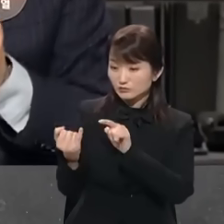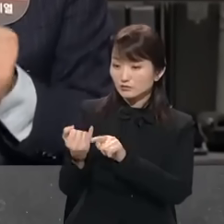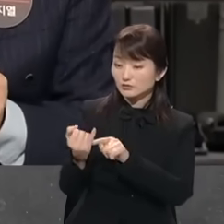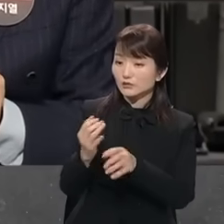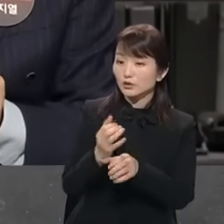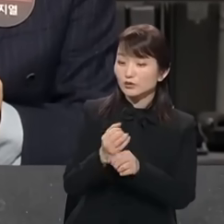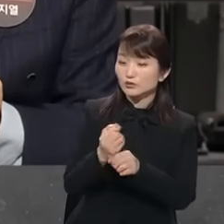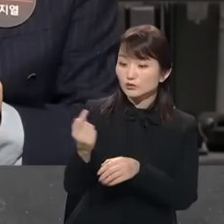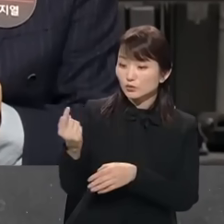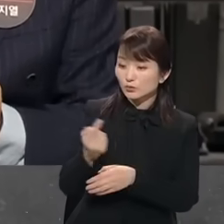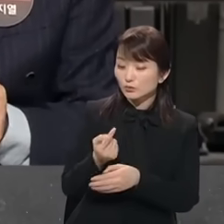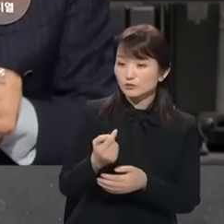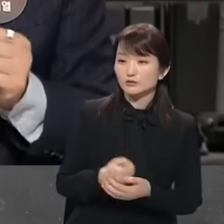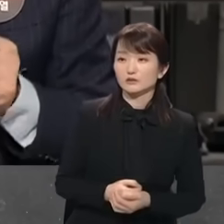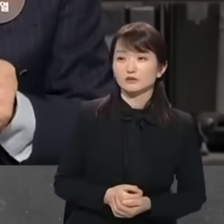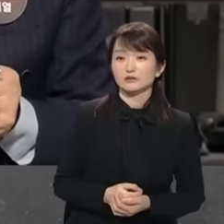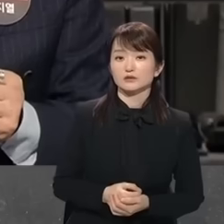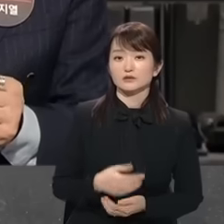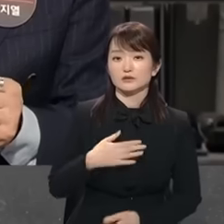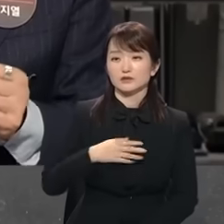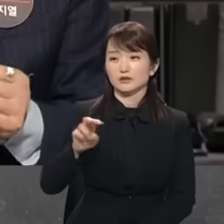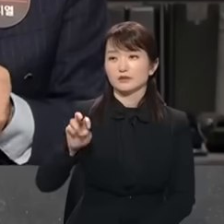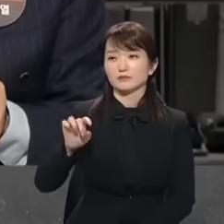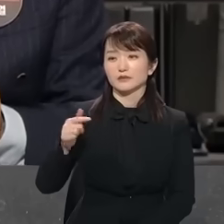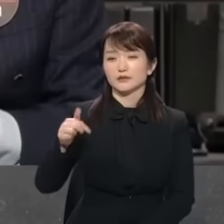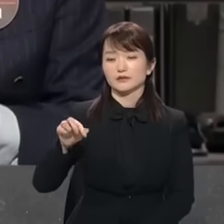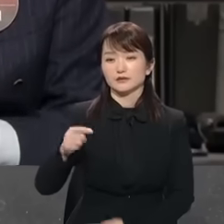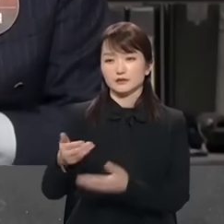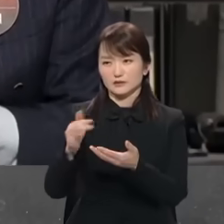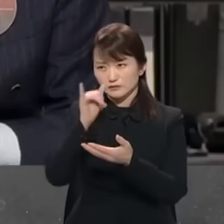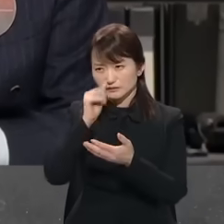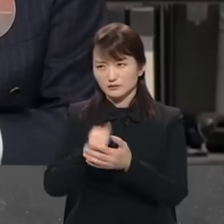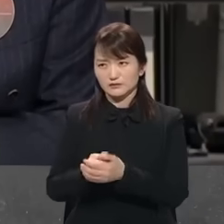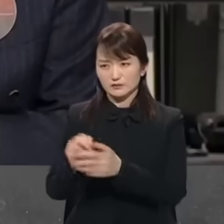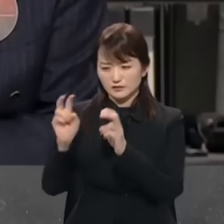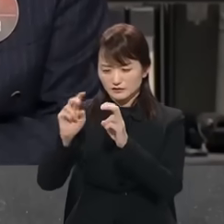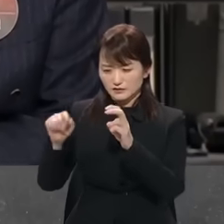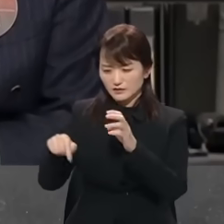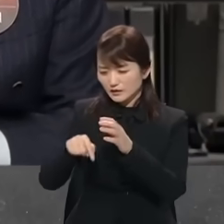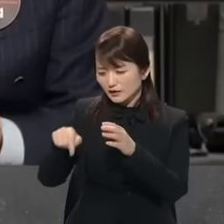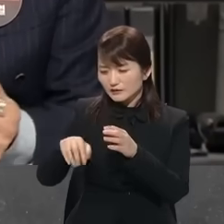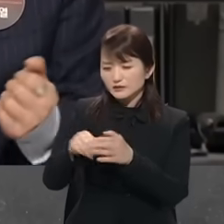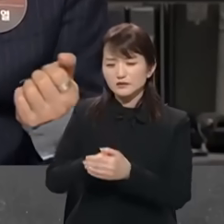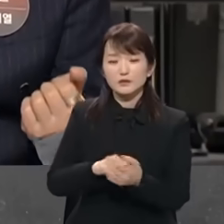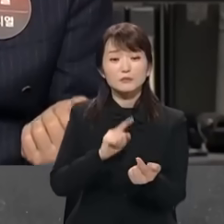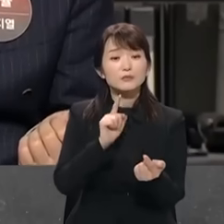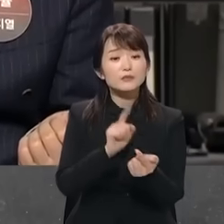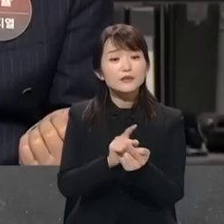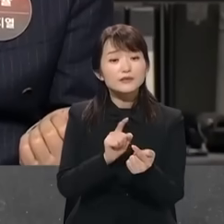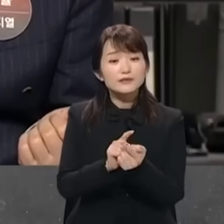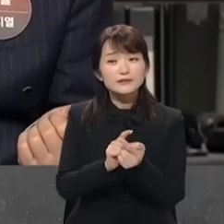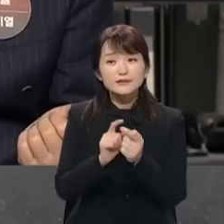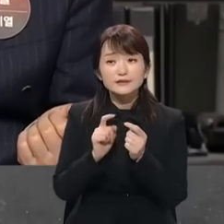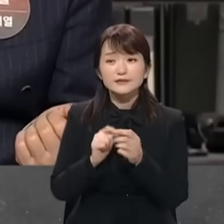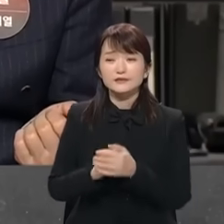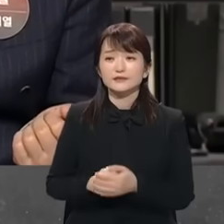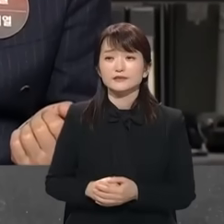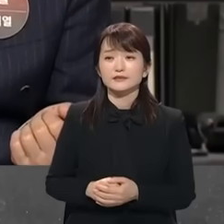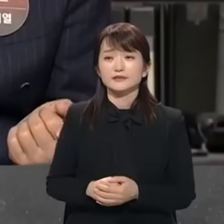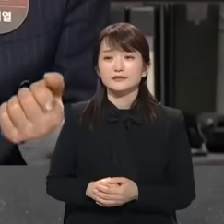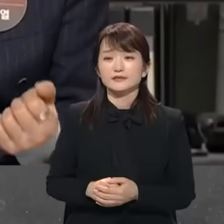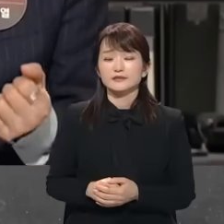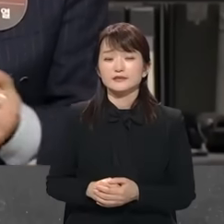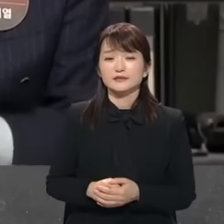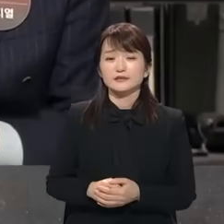나 지금 매니저라 하고 있는데 회사에서 나 만나려면 프라이빗 등록이란 걸 해야 되는데 도대체 그게 뭐냐 모델 에이전시